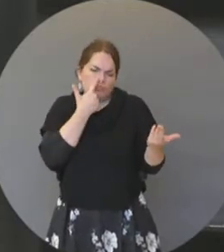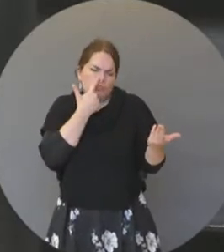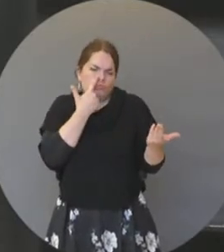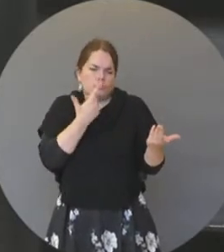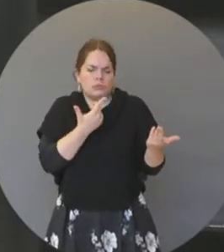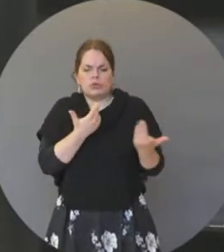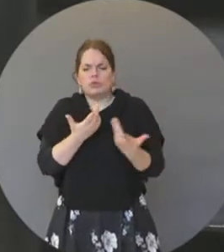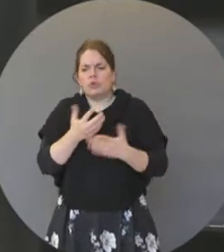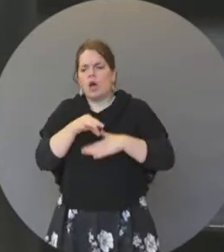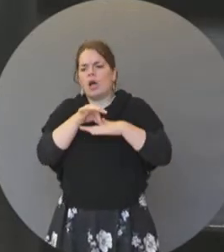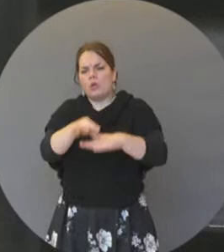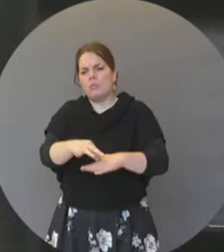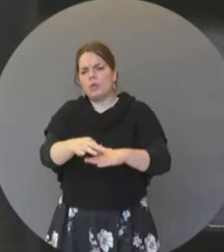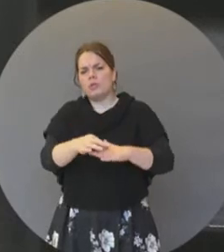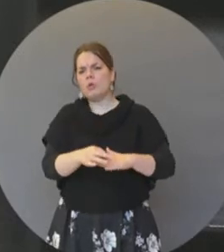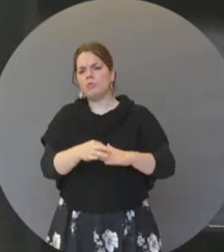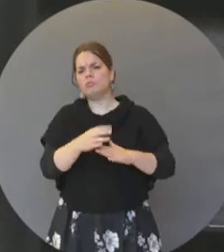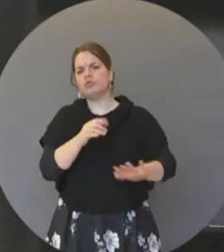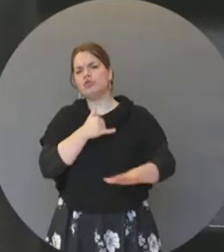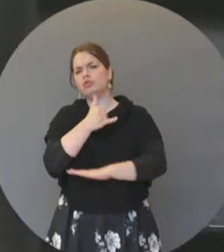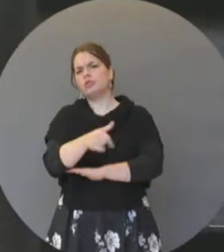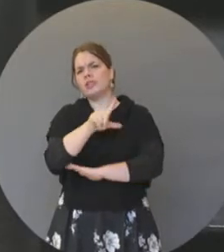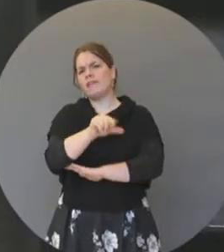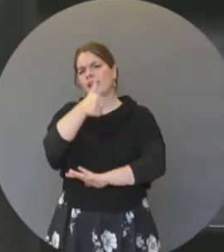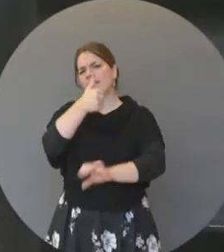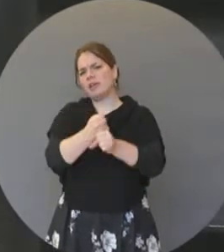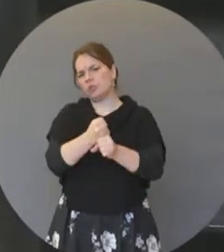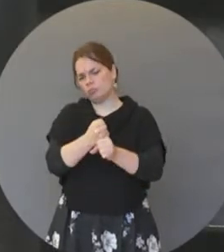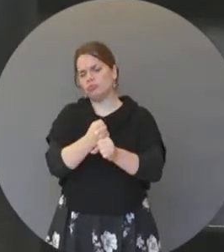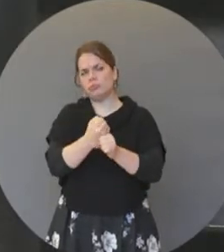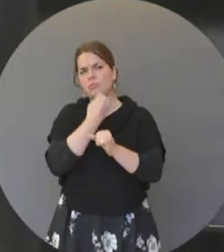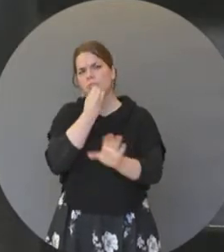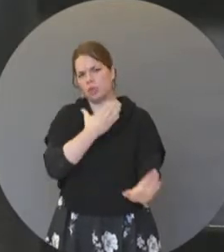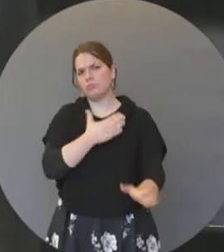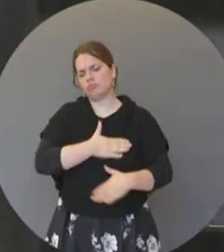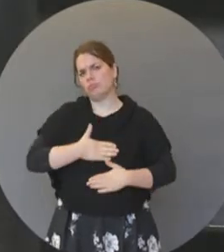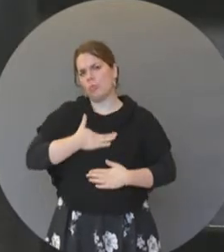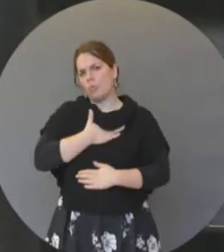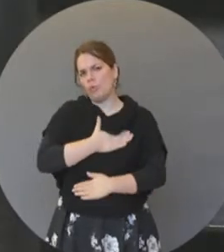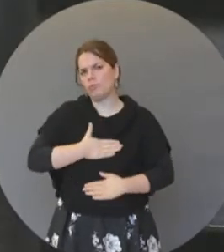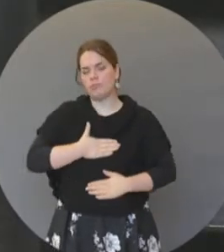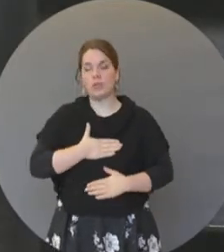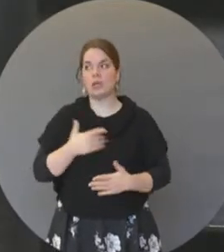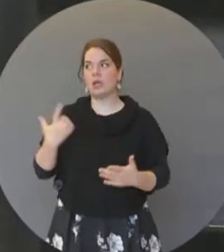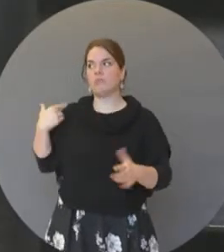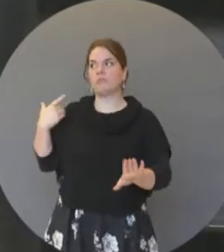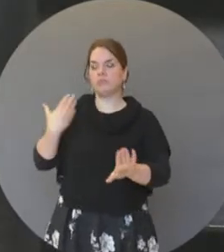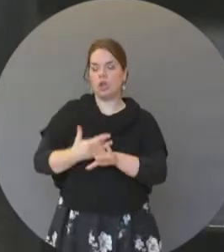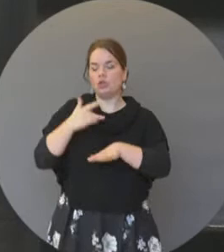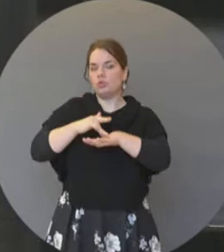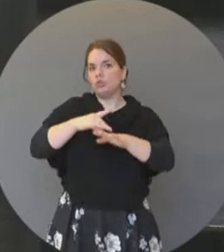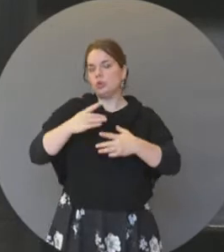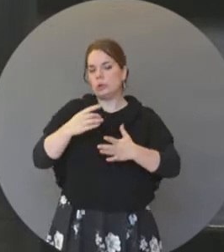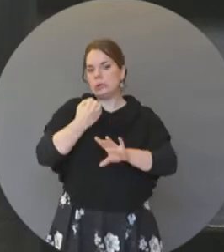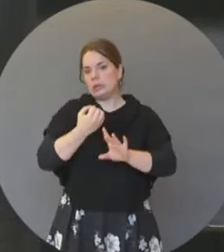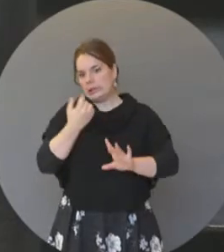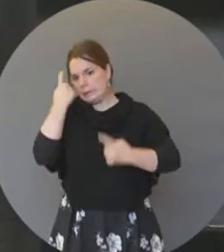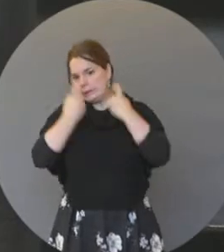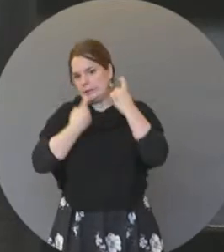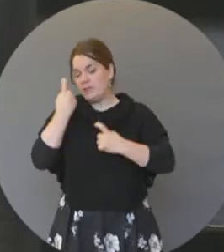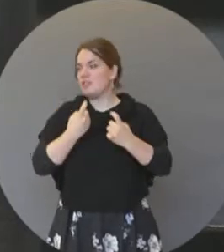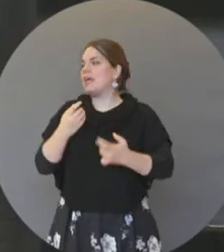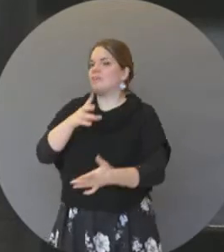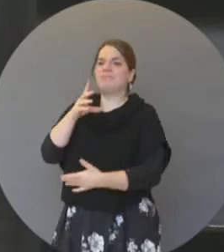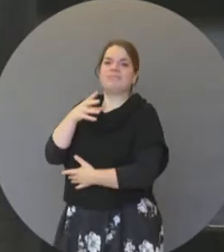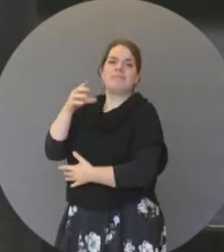l'accompagnement sur le 21 ans et je et vous le savez on y travaillait et c'est interdit Lecordier mais qui n'est pas là aujourd'hui